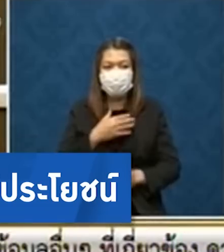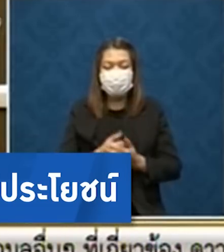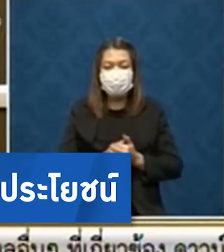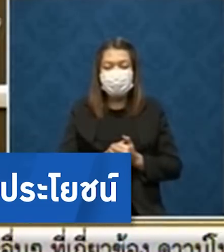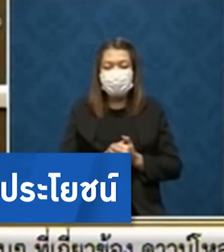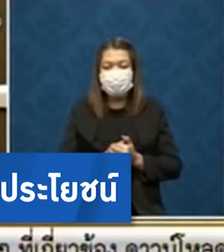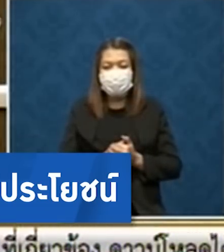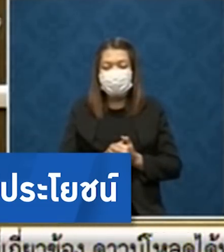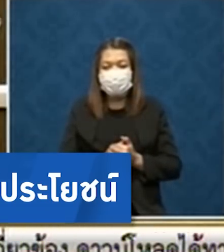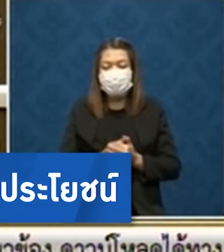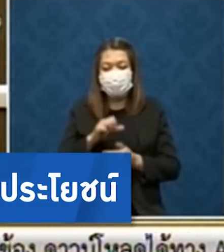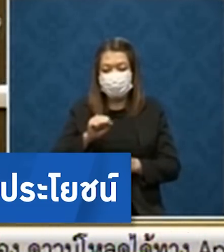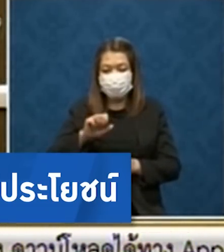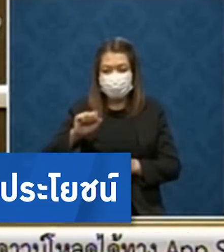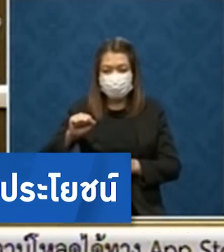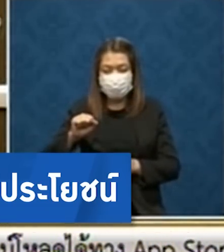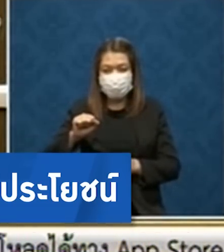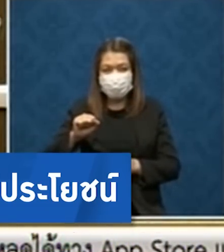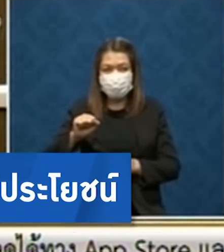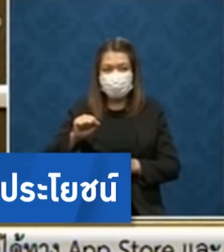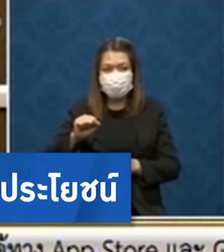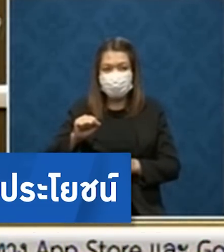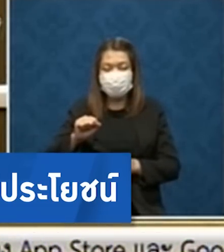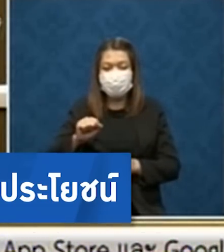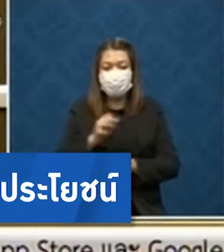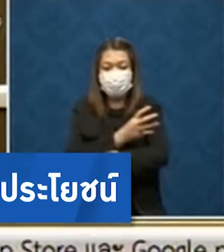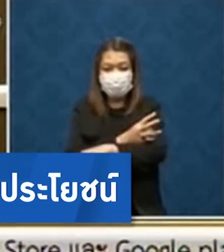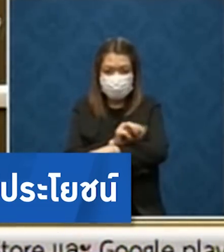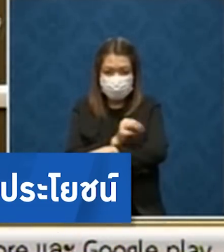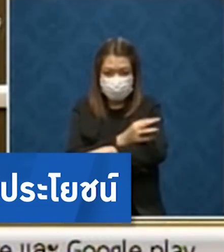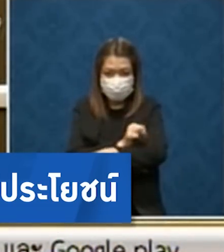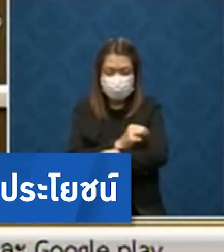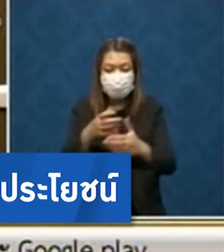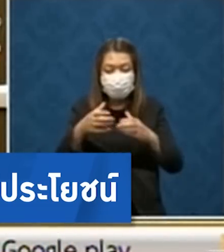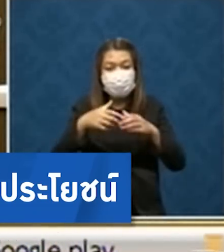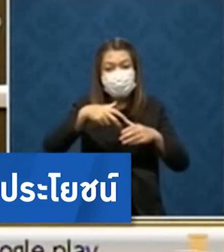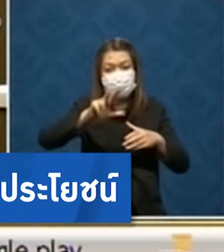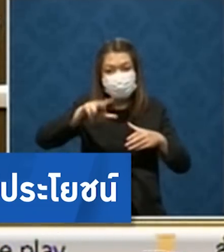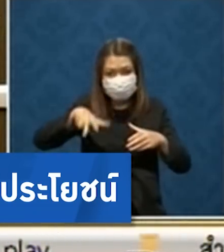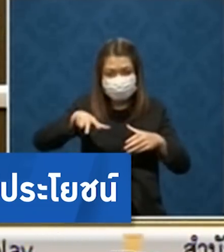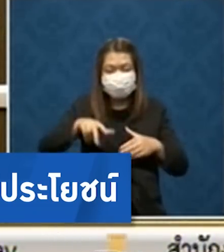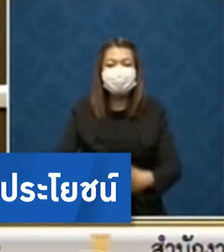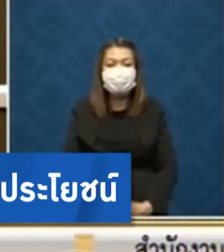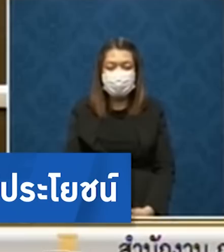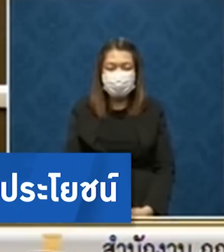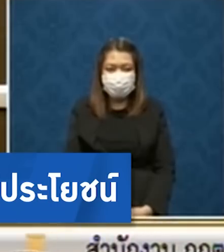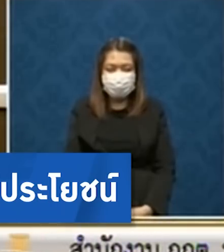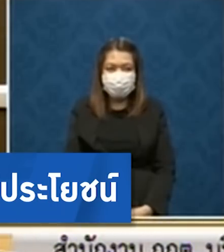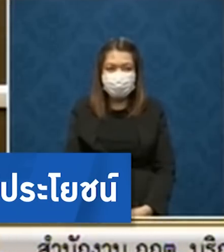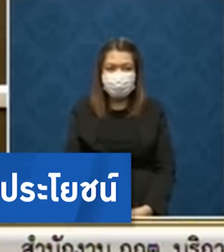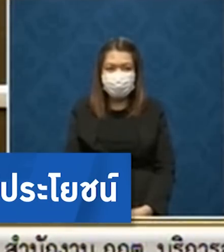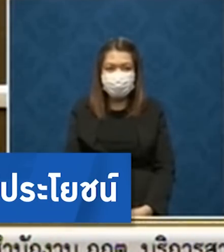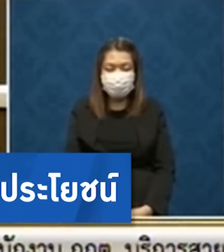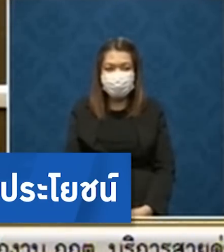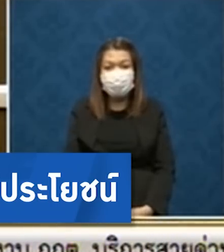สวในการควบคุมประเทศไทยแล้วก็แทรกแซงประเทศไทยเช่นเดียวกับยุทธพงษ์จรัสเสถียรนะครับพูดถึงปัญหาเรือดำน้ำไร้เครื่องยนต์นะครับ